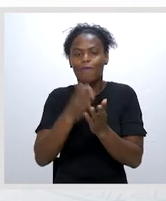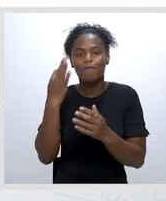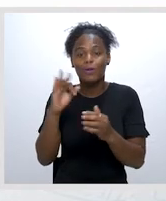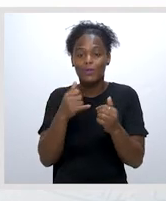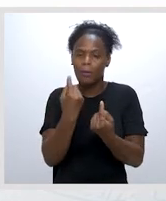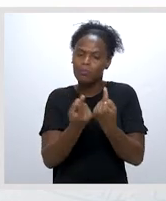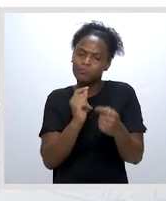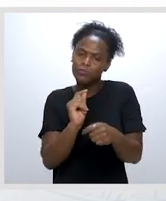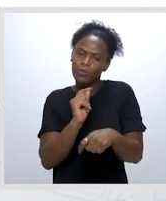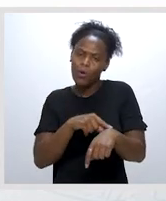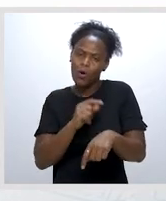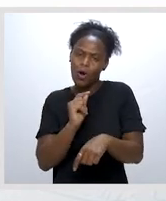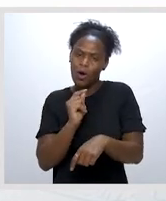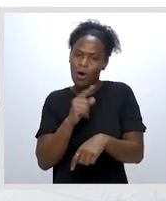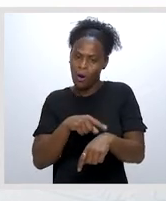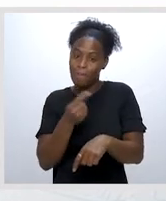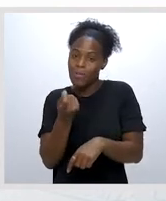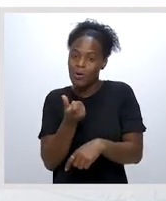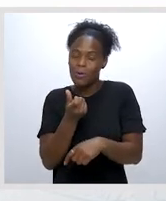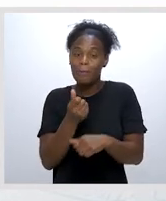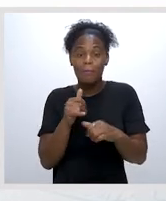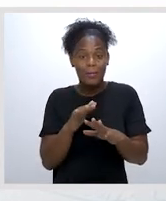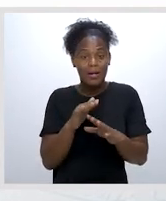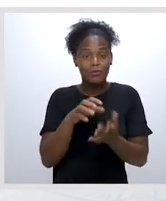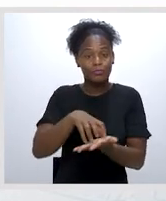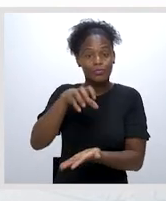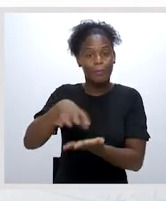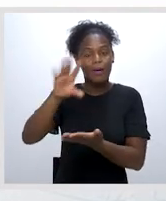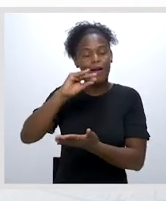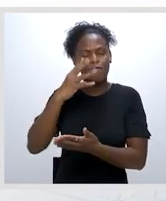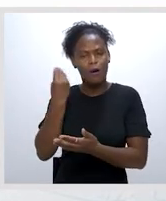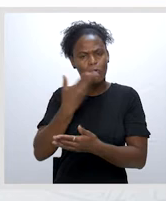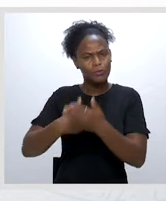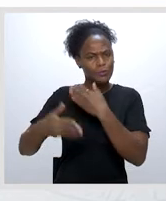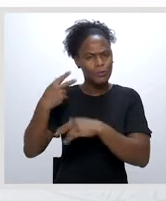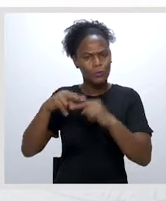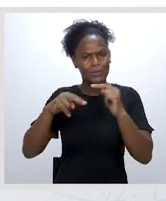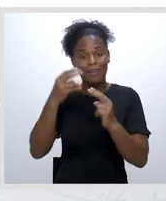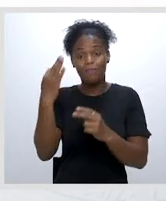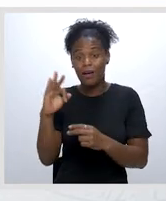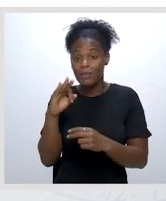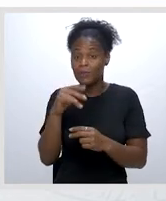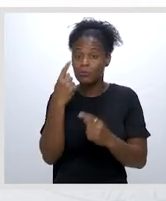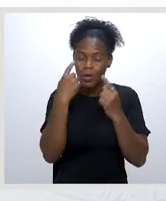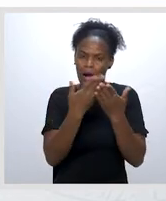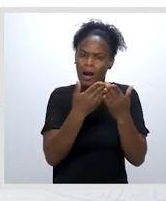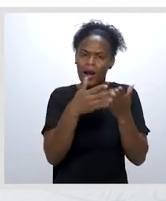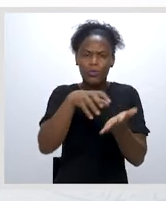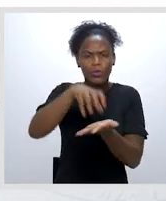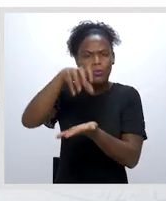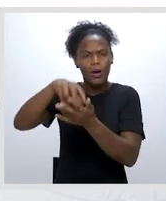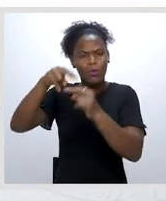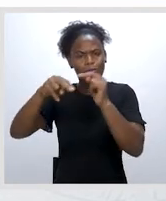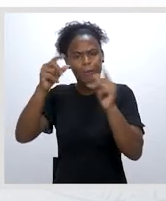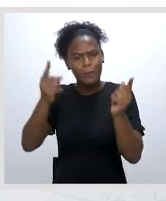heures seulement. En effet, les monuments les plus célèbres de France y sont représentés en miniature.